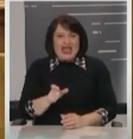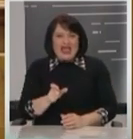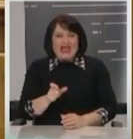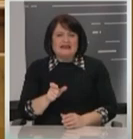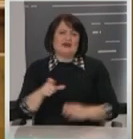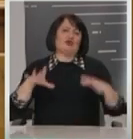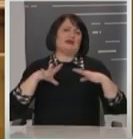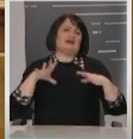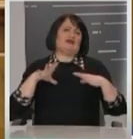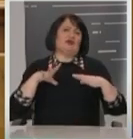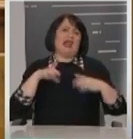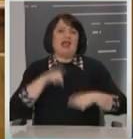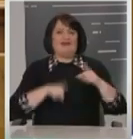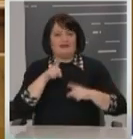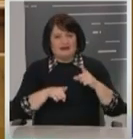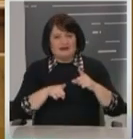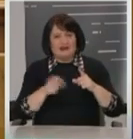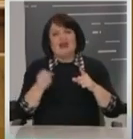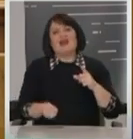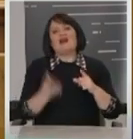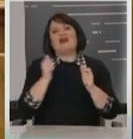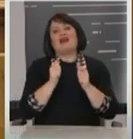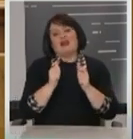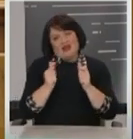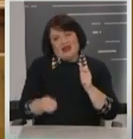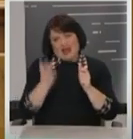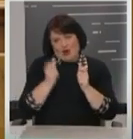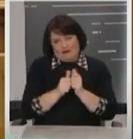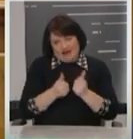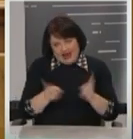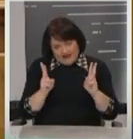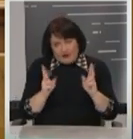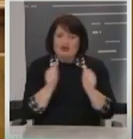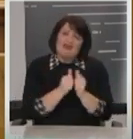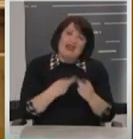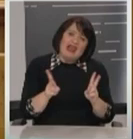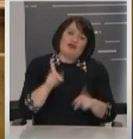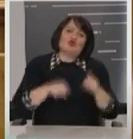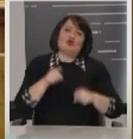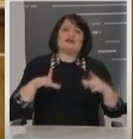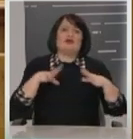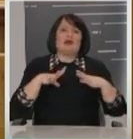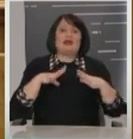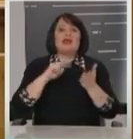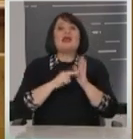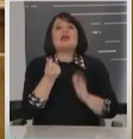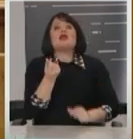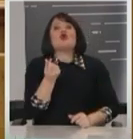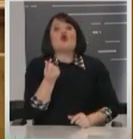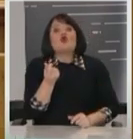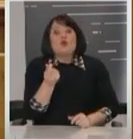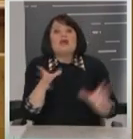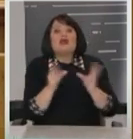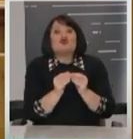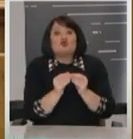νεοφιλελεύθερος, κύριε Μητσοτάκη. Μάλλον γιαλαντζή φιλελεύθερος, γιατί νεοφιλελεύθερος είστε. Διότι η οικονομία της αγοράς δεν μπορεί να λειτουργεί